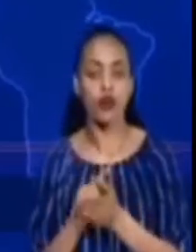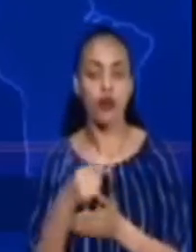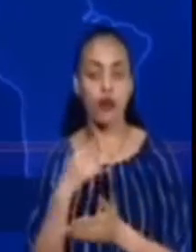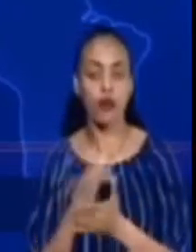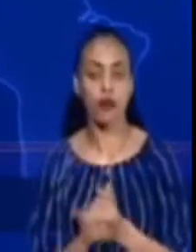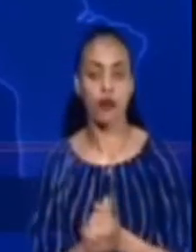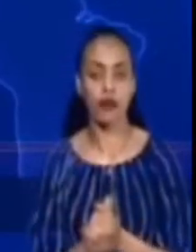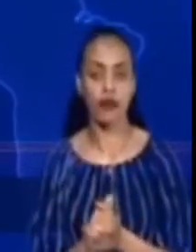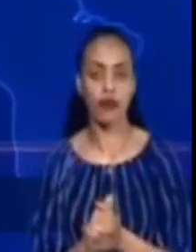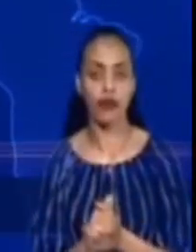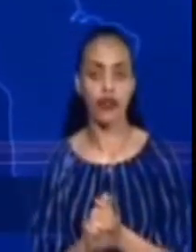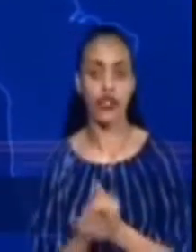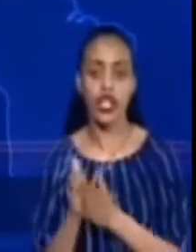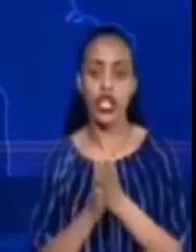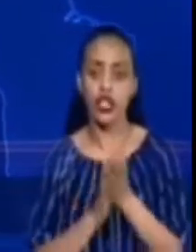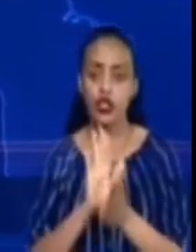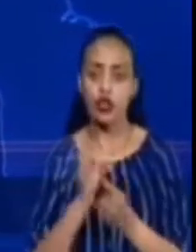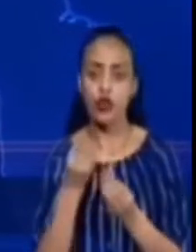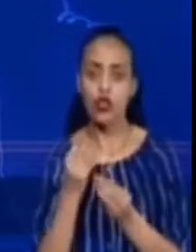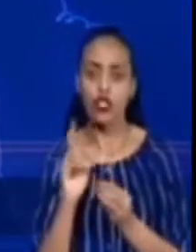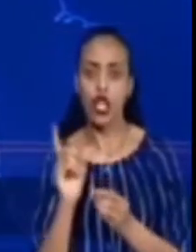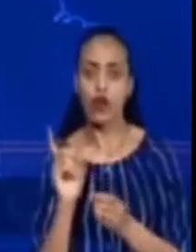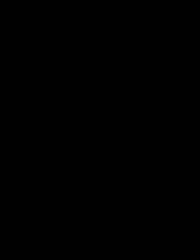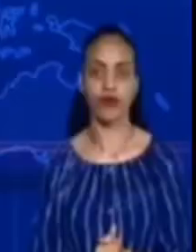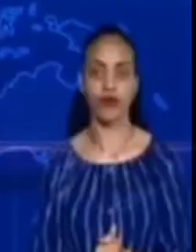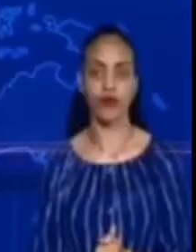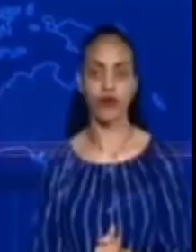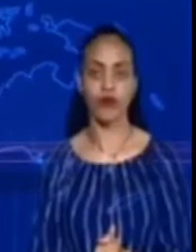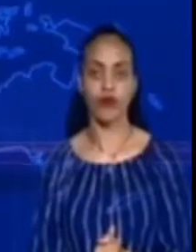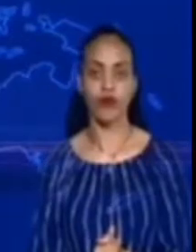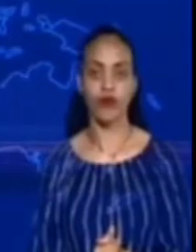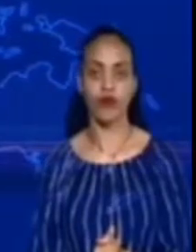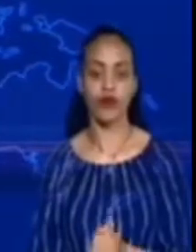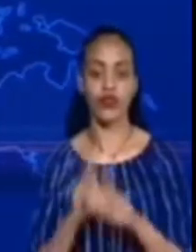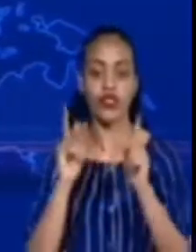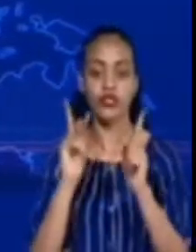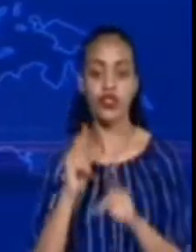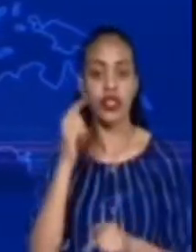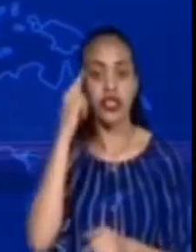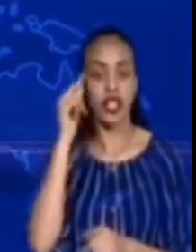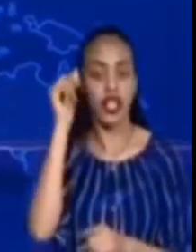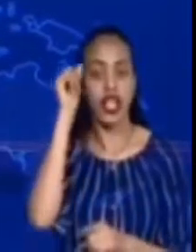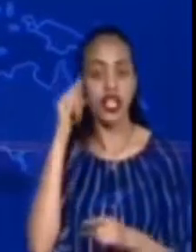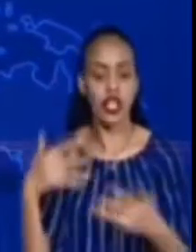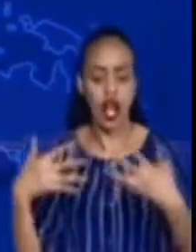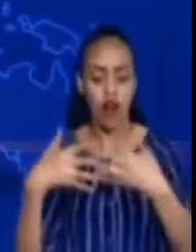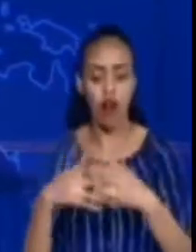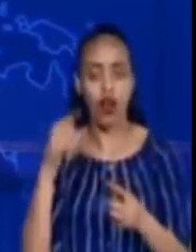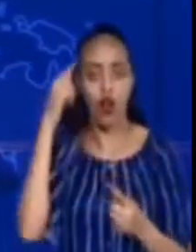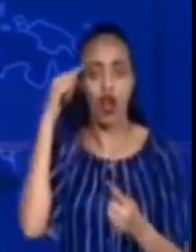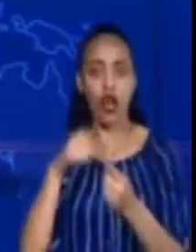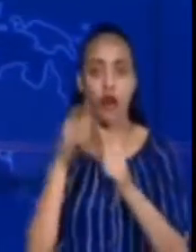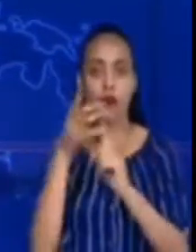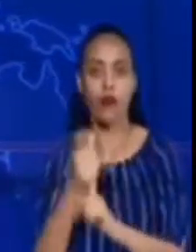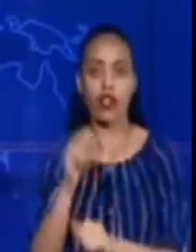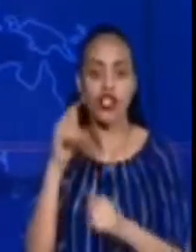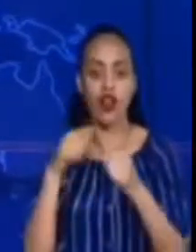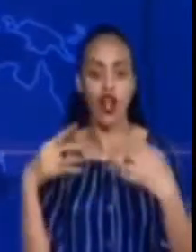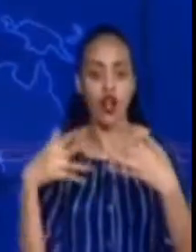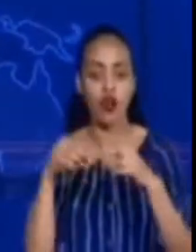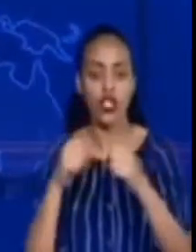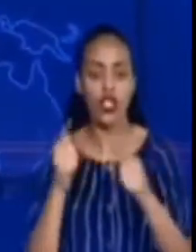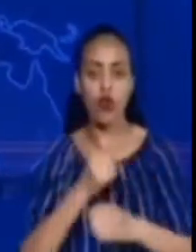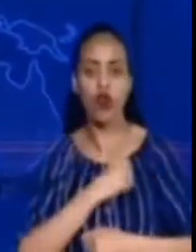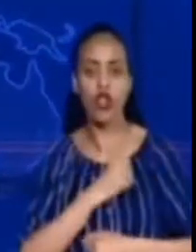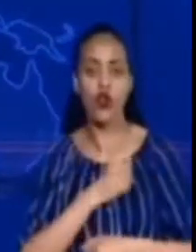በጻፍከው በጨለማ ዘመን በሚባለው ወቅት በተጻፈው መጽሐፈ ነገስት አማካኝነት የኢትዮጵያን ታሪክ መስራች